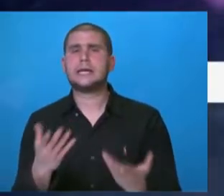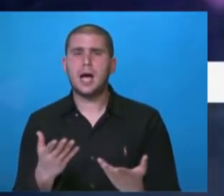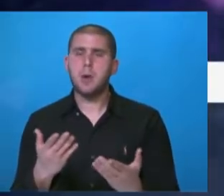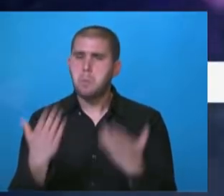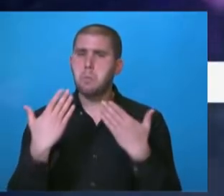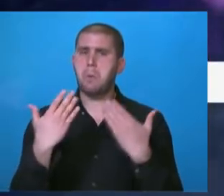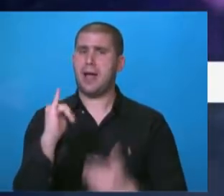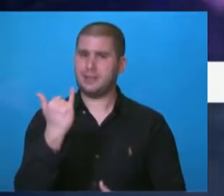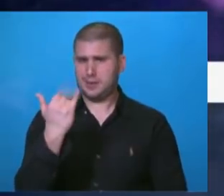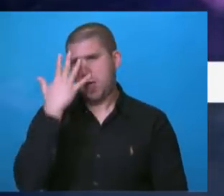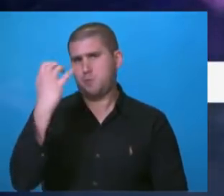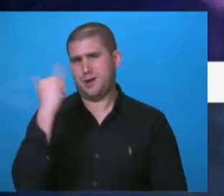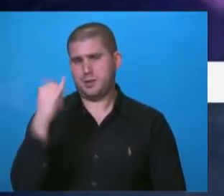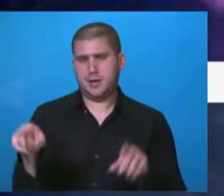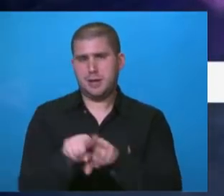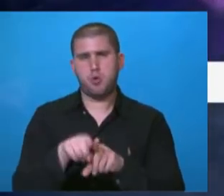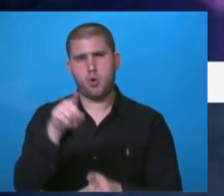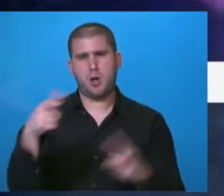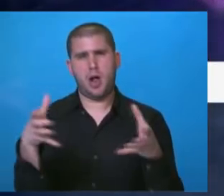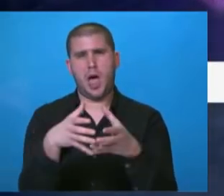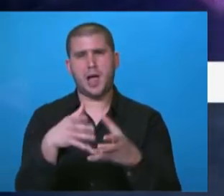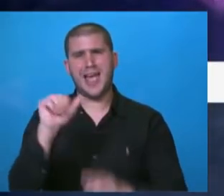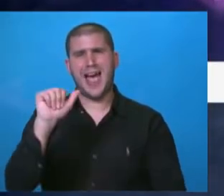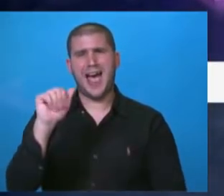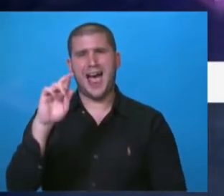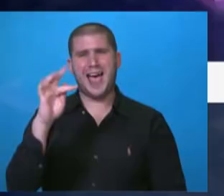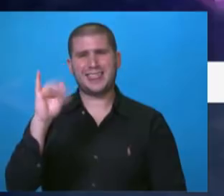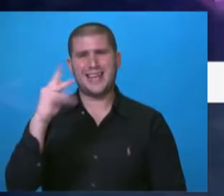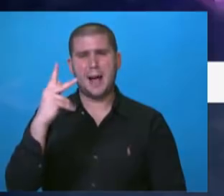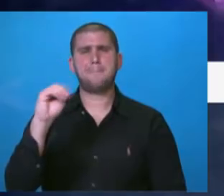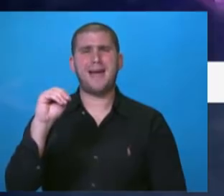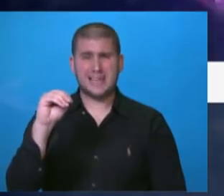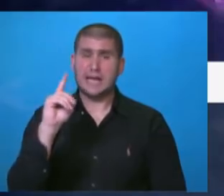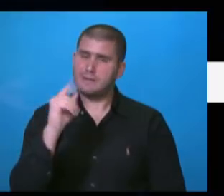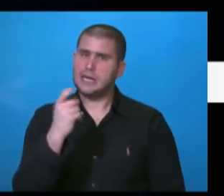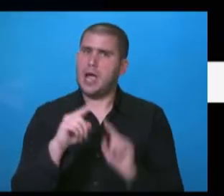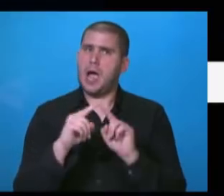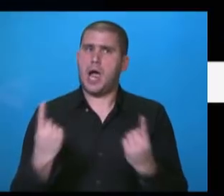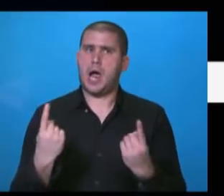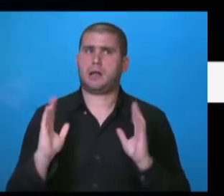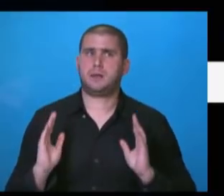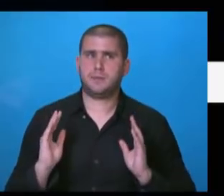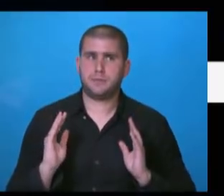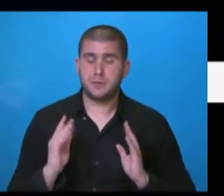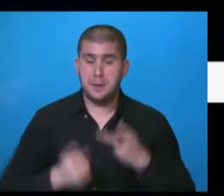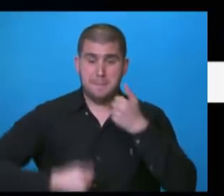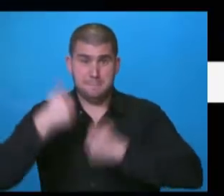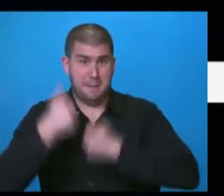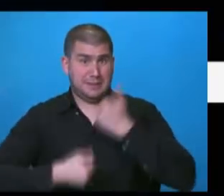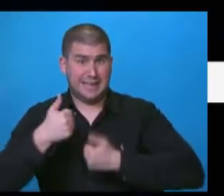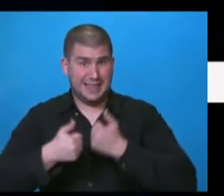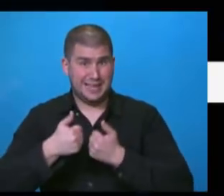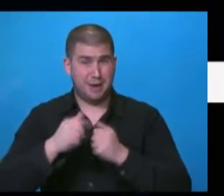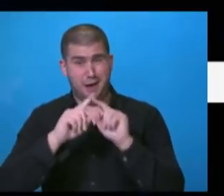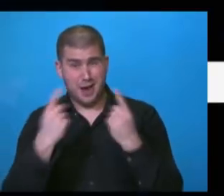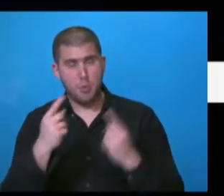פופולרית, אהובה, כמו ארקטיק מנקיז, אבל קצת אחרת. כלומר, במצעדי פופ אחרים,